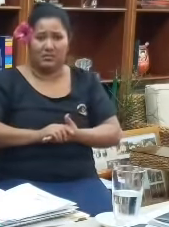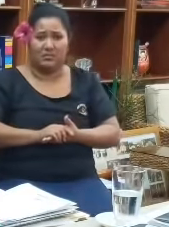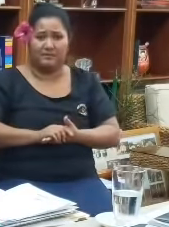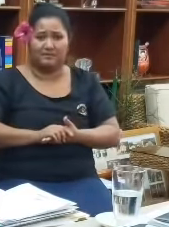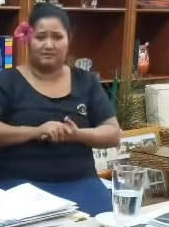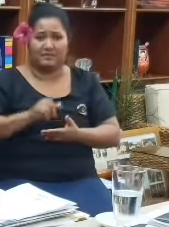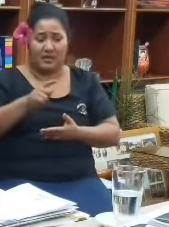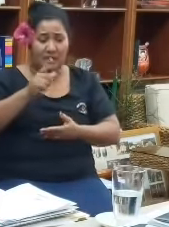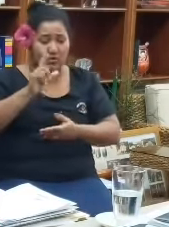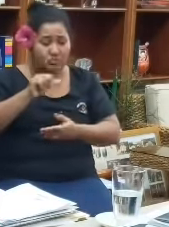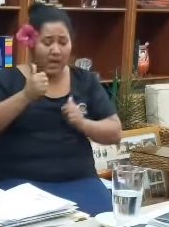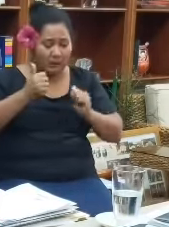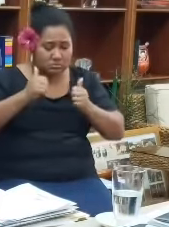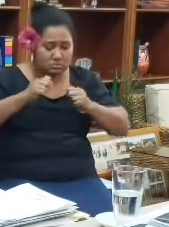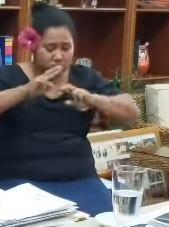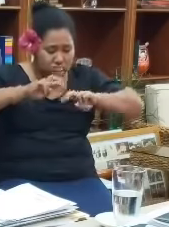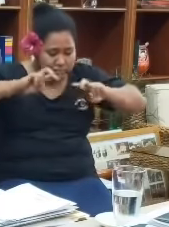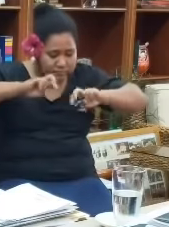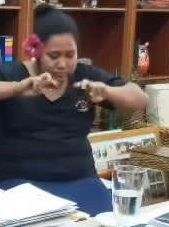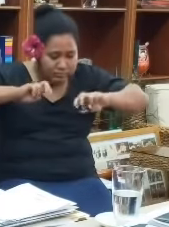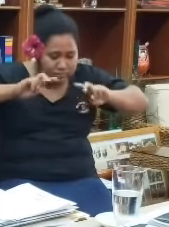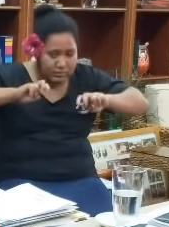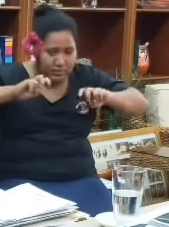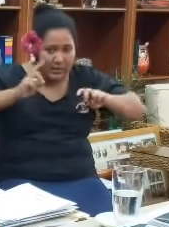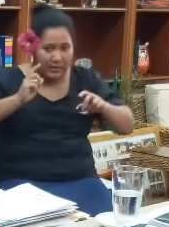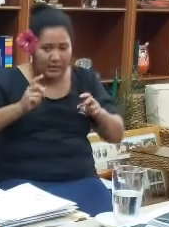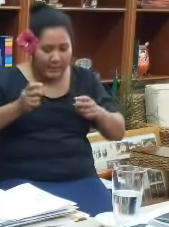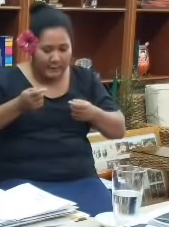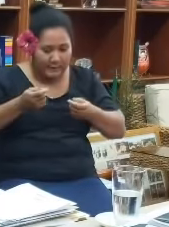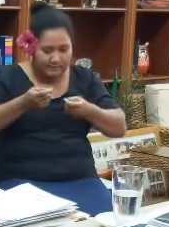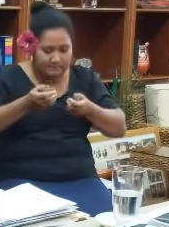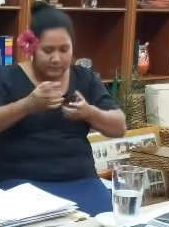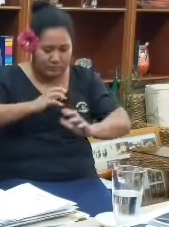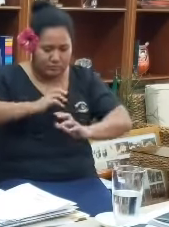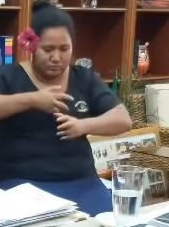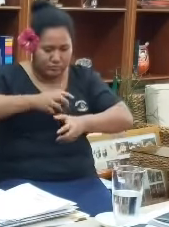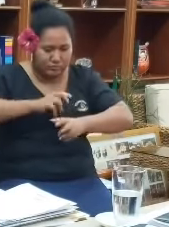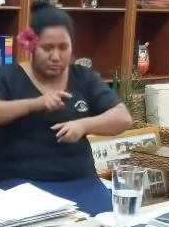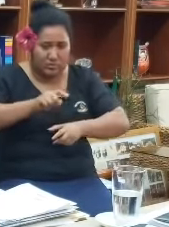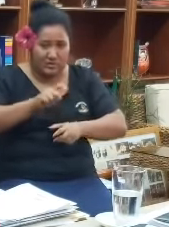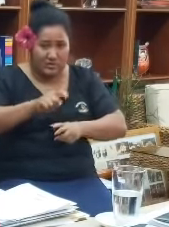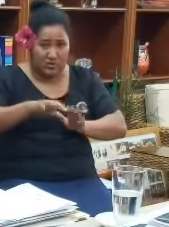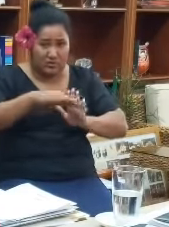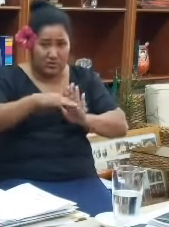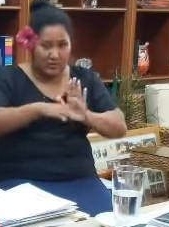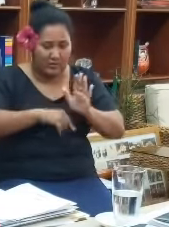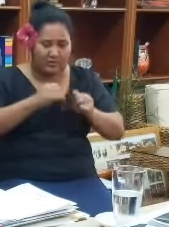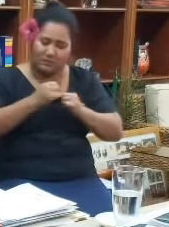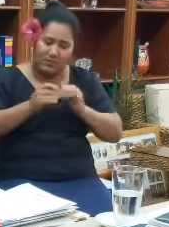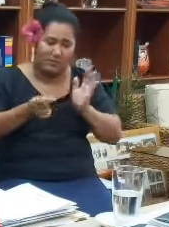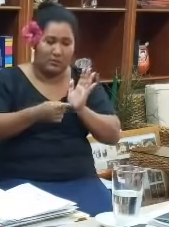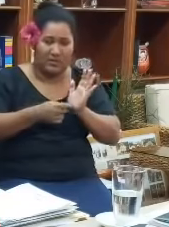ma fa Jesus nga o se teu teu motua ta hotel ai a fa yala